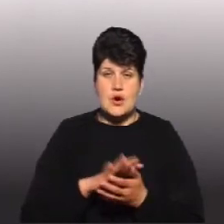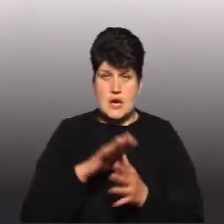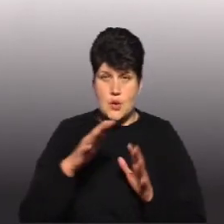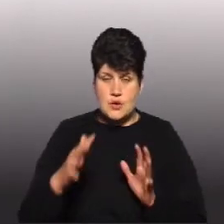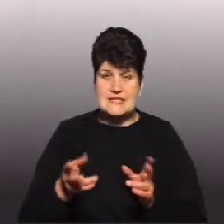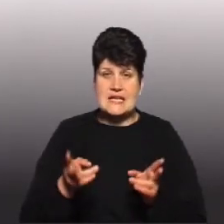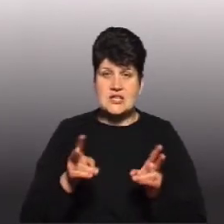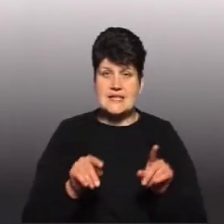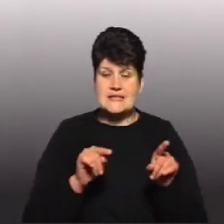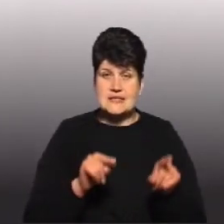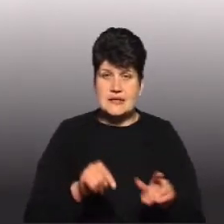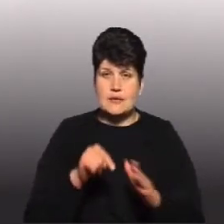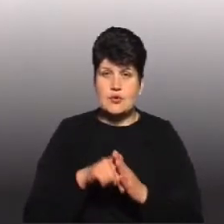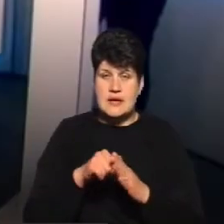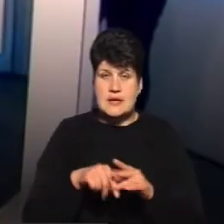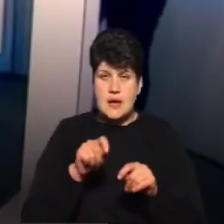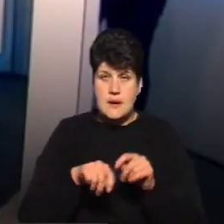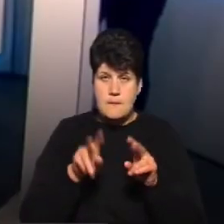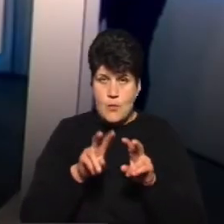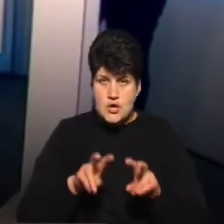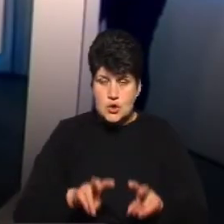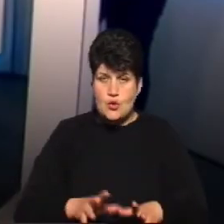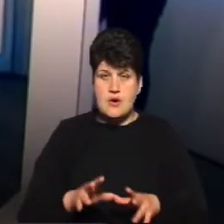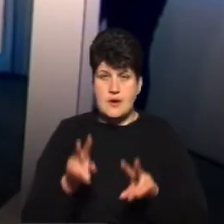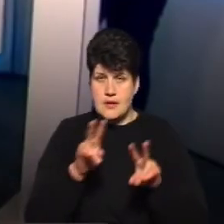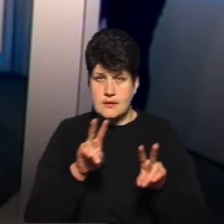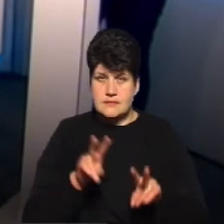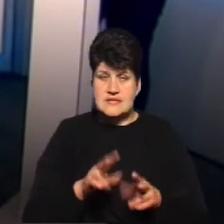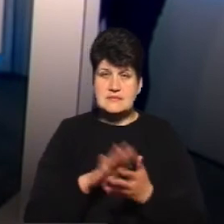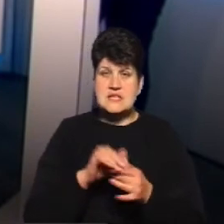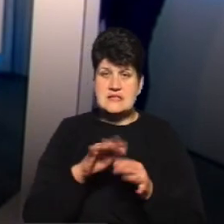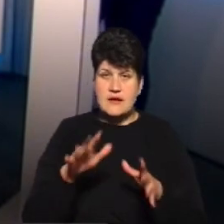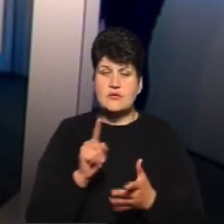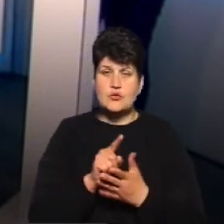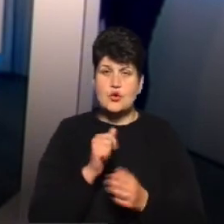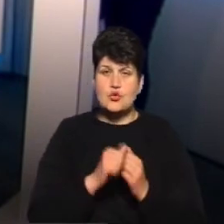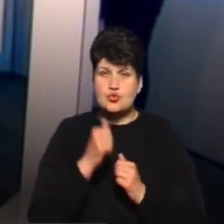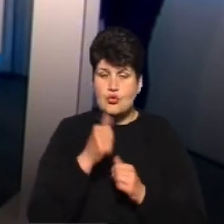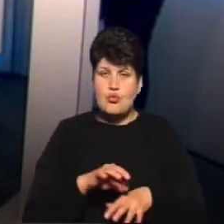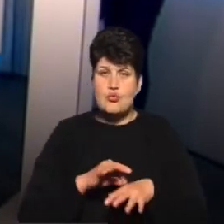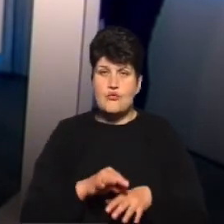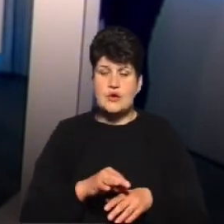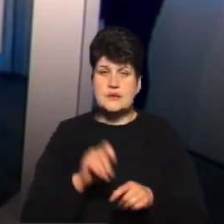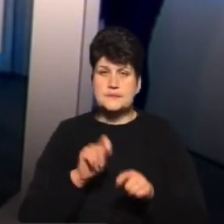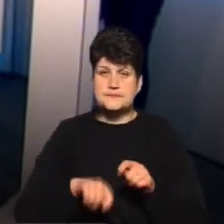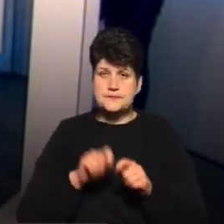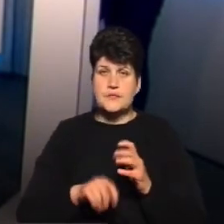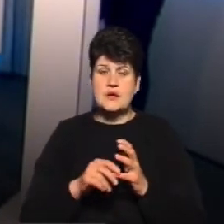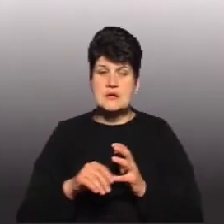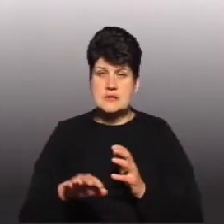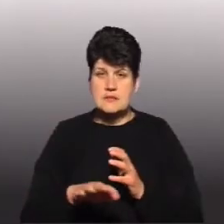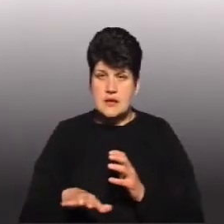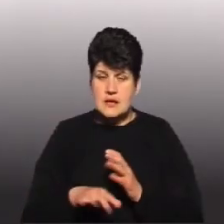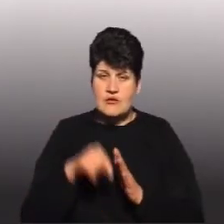поняття, як моніторинг сміттєзвалища. Він повинен кожного року проводити моніторинг ґрунту, вмісту показників